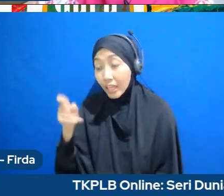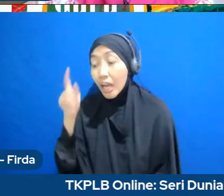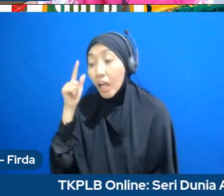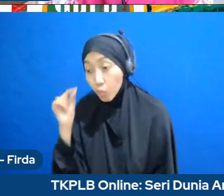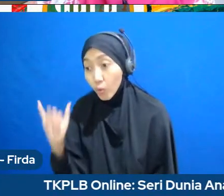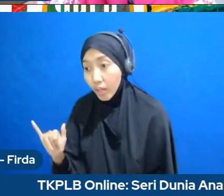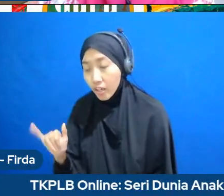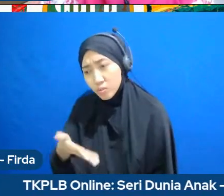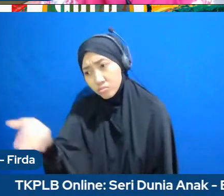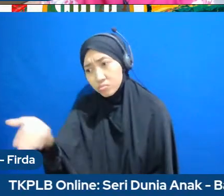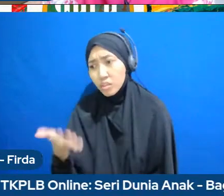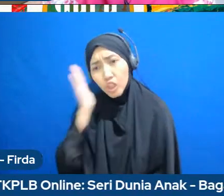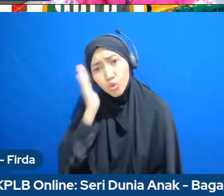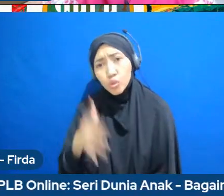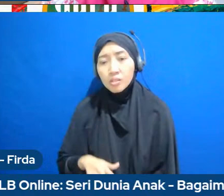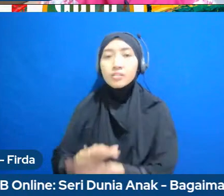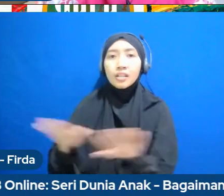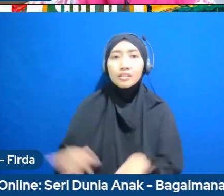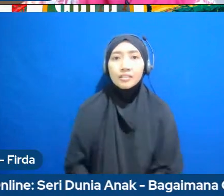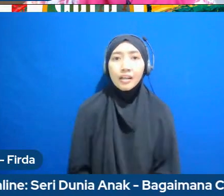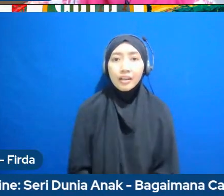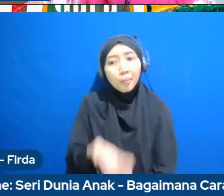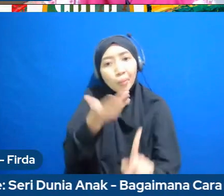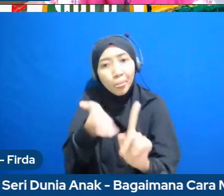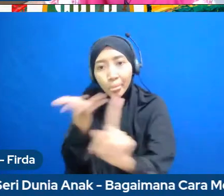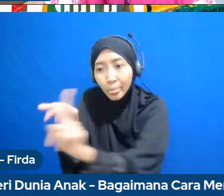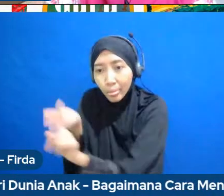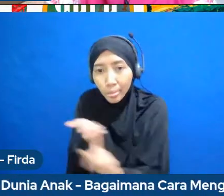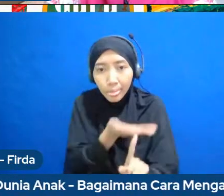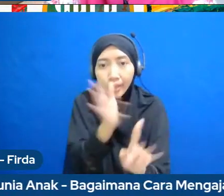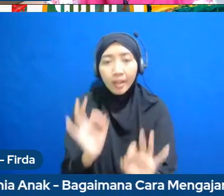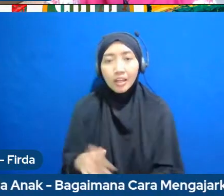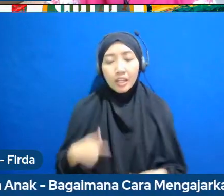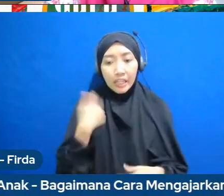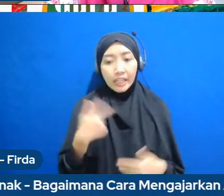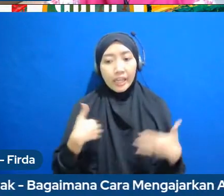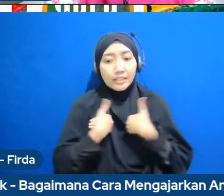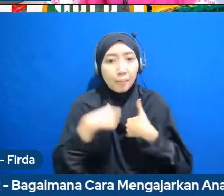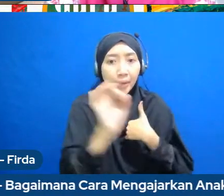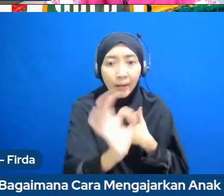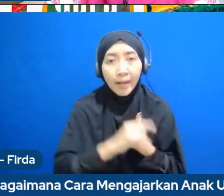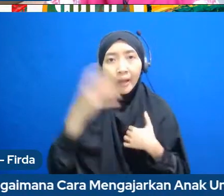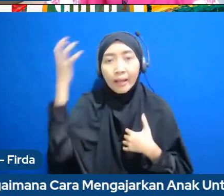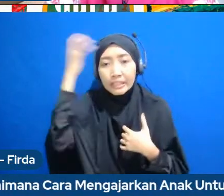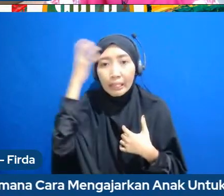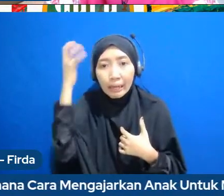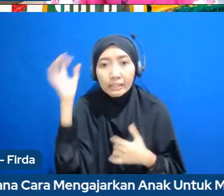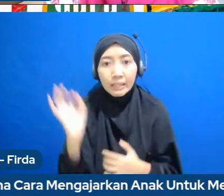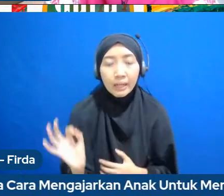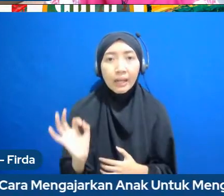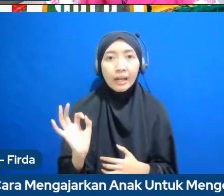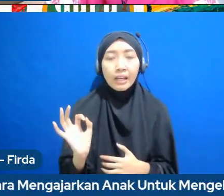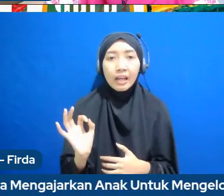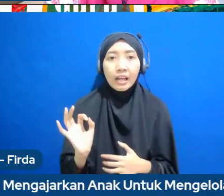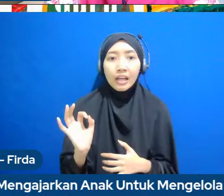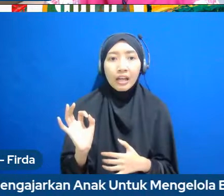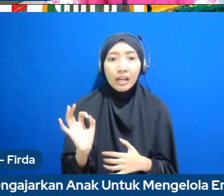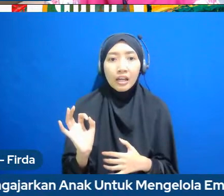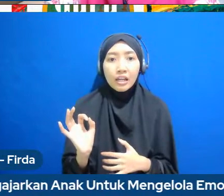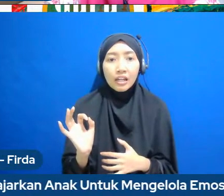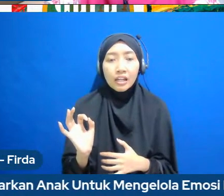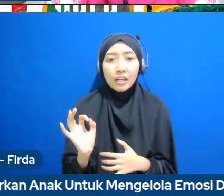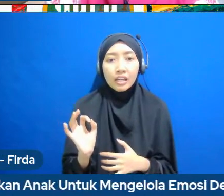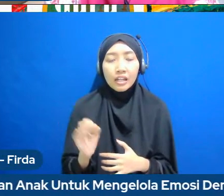situ, tidur udah selesai, nggak usah dirayu-rayu apa, nggak capek-capek, kita aja nggak stres. Anak juga nggak jadi ruwet gitu